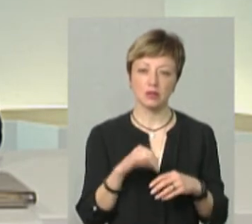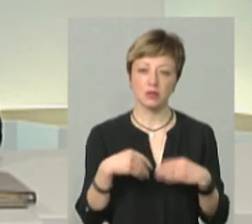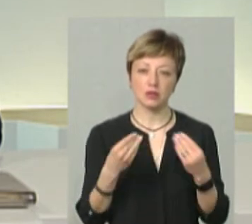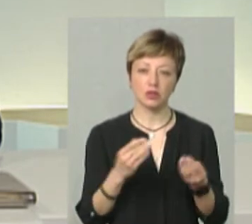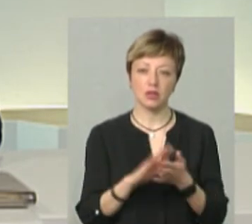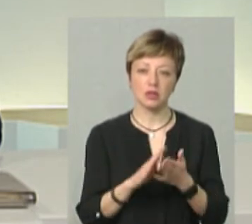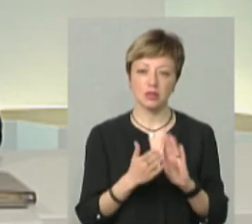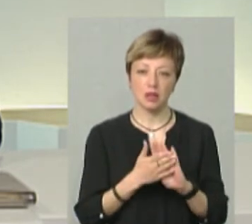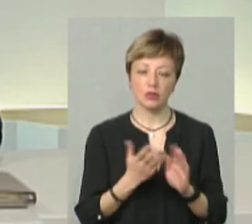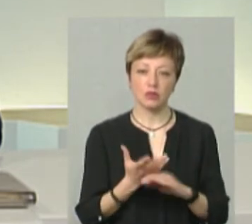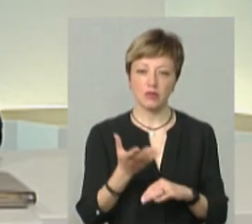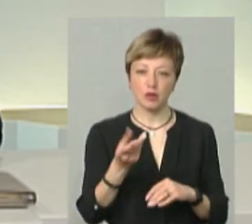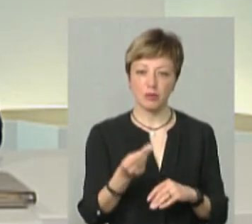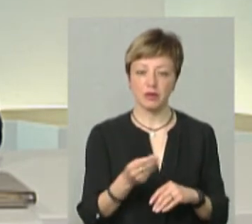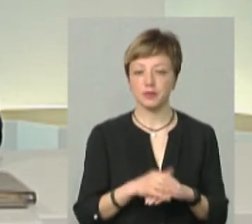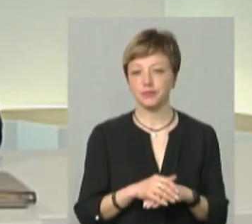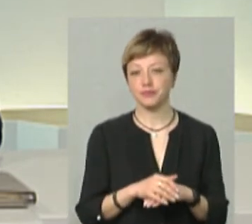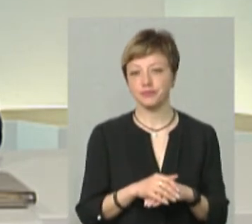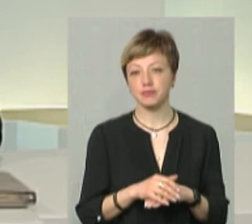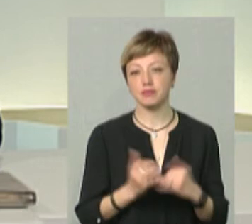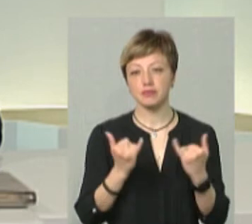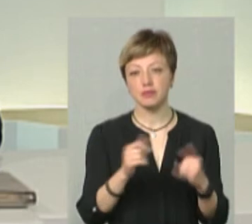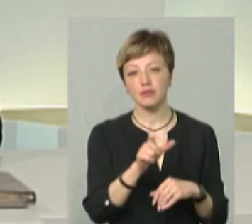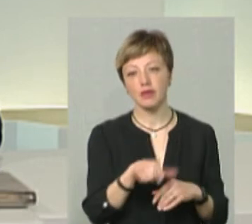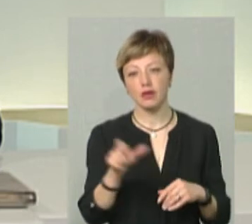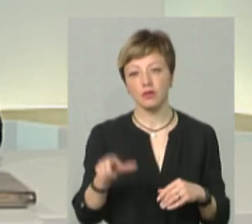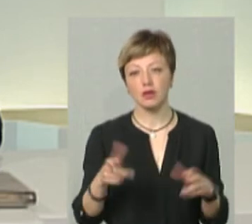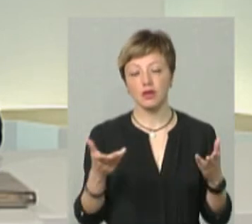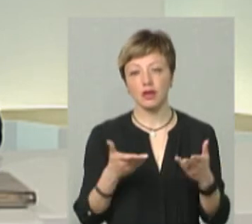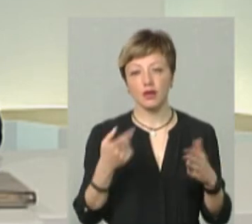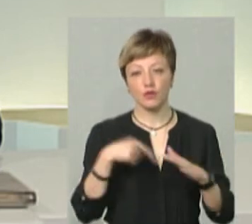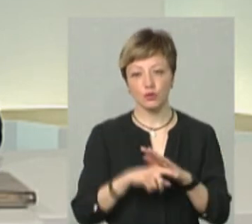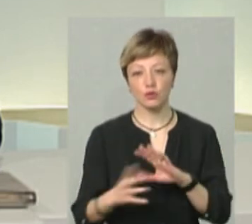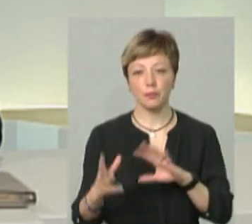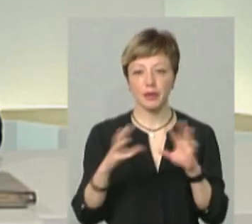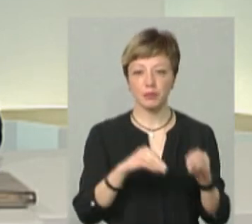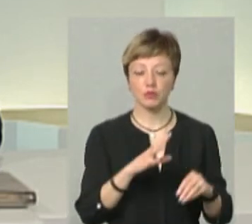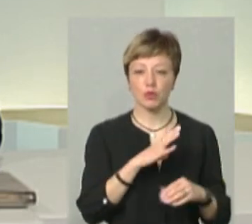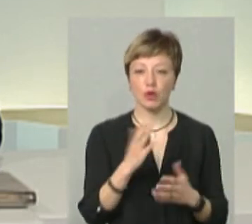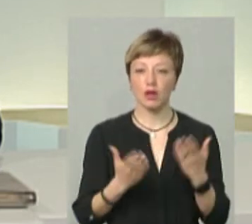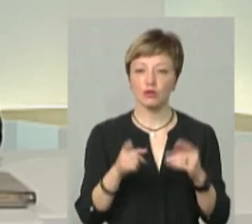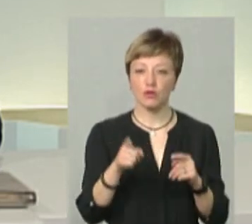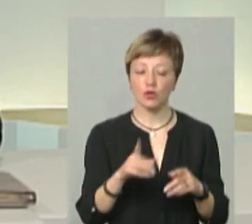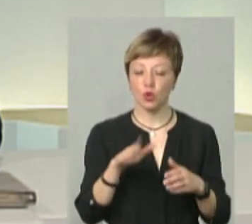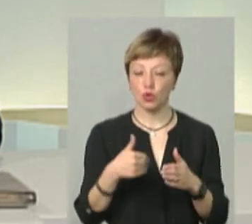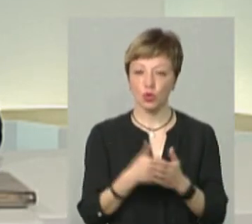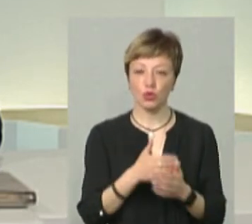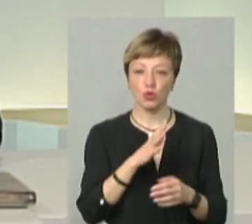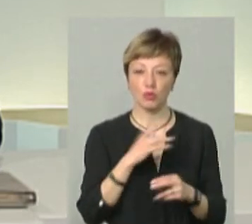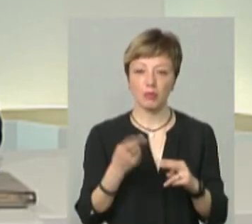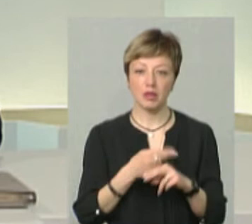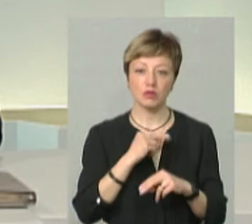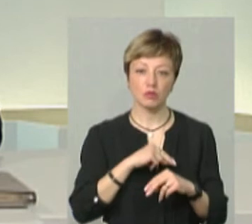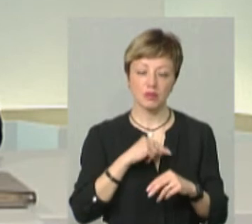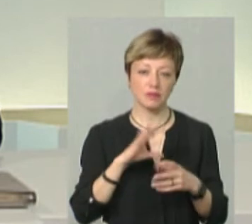статус, призначається виплата. Для тих людей, які внутрішньо переміщені були, якщо вони вже до того були